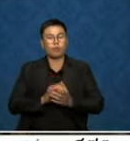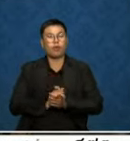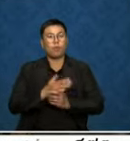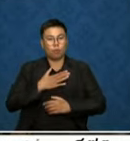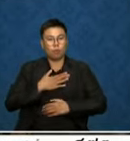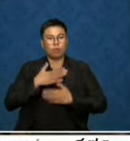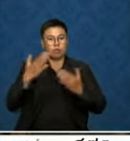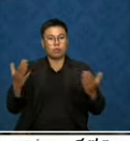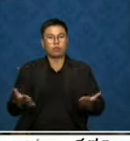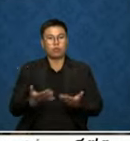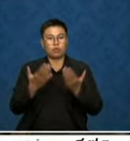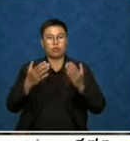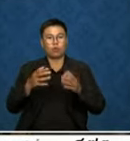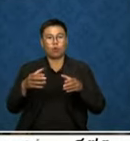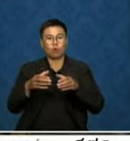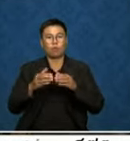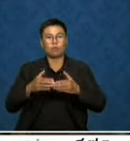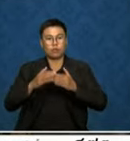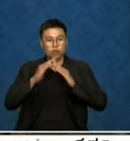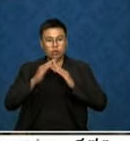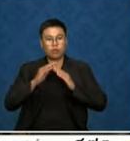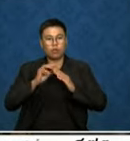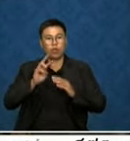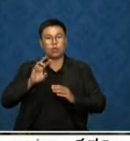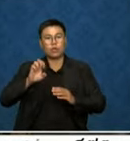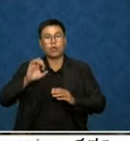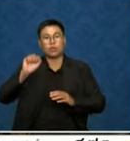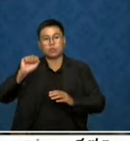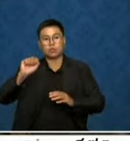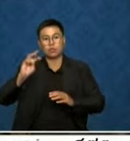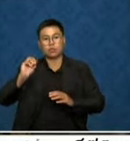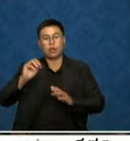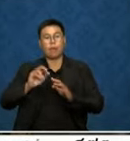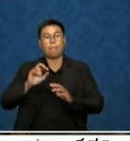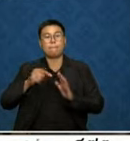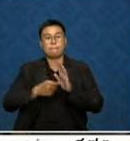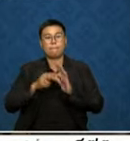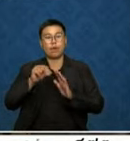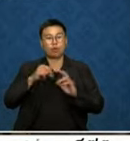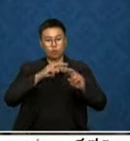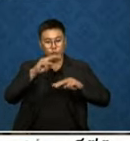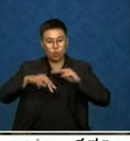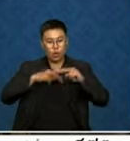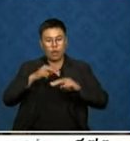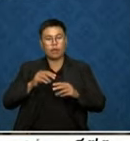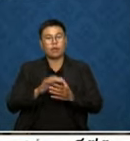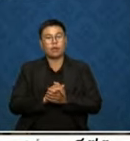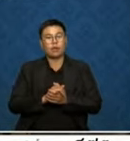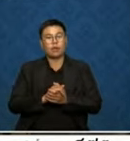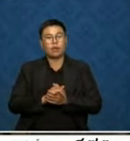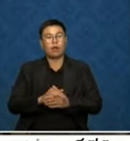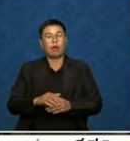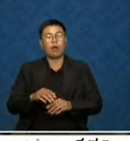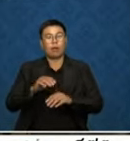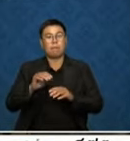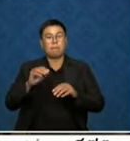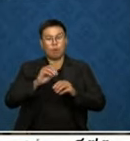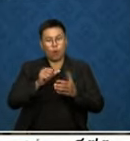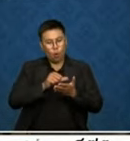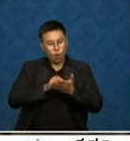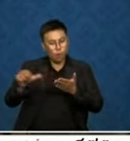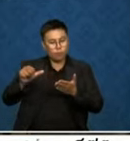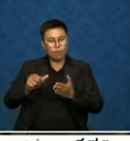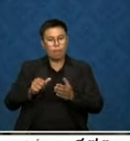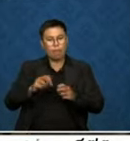นให้ตั้งวิสามัญนะครับคณะกรรมการวิสามัญเพื่อดูแลเรื่องนี้แล้วก็กำจัดแชร์ลูกโซ่ให้เด็ดขาดนะ